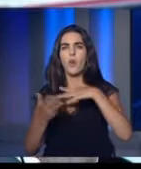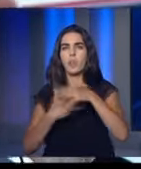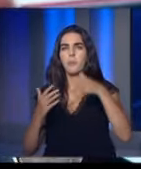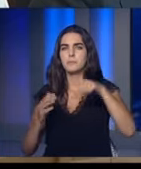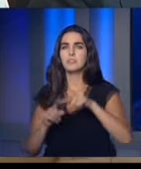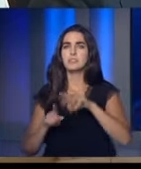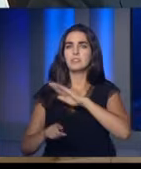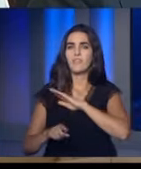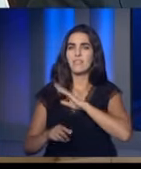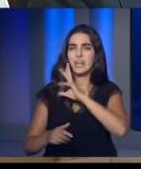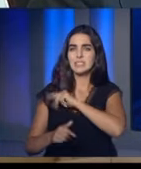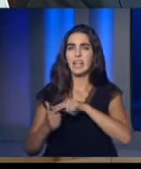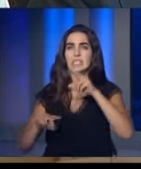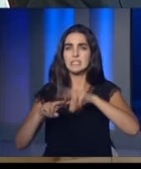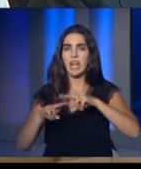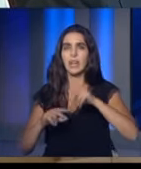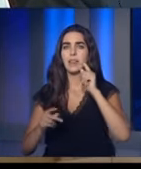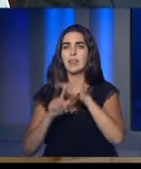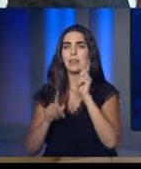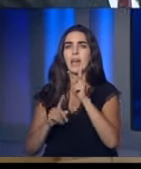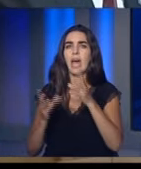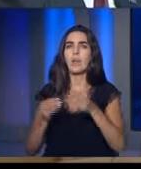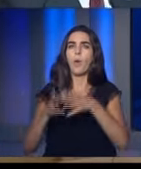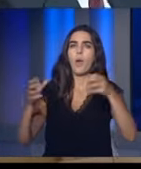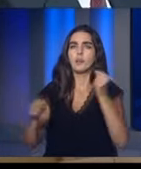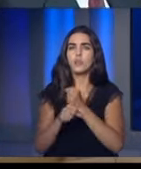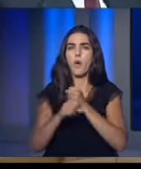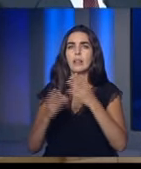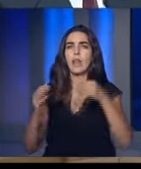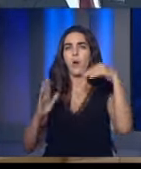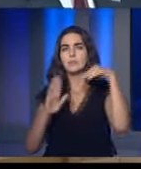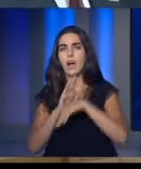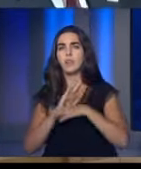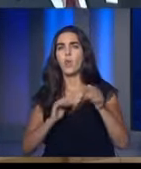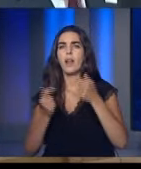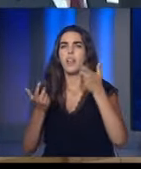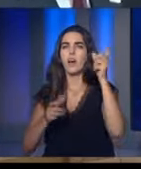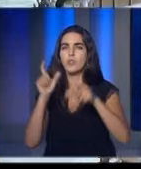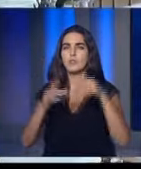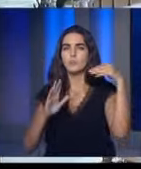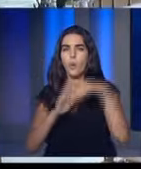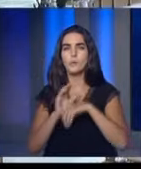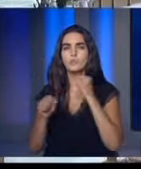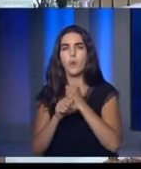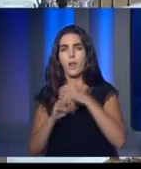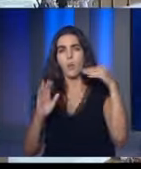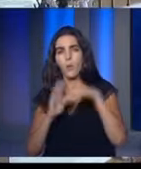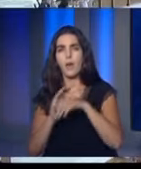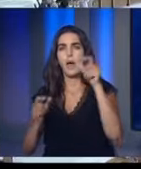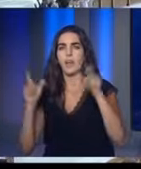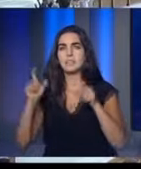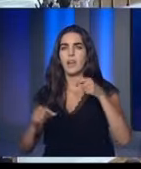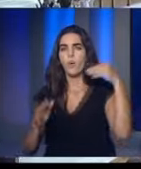العميق إذا تدهور الصراع الفلسطيني الإسرائيلي، وأدانت بشدة الأعمال التي أدت إلى سقوط العديد من الضحايا